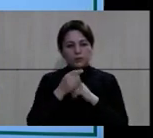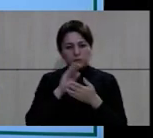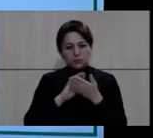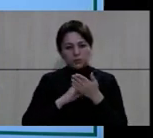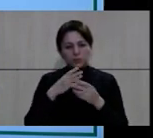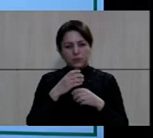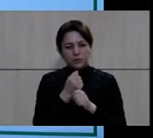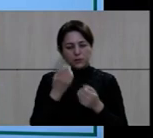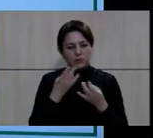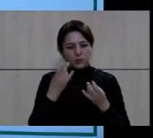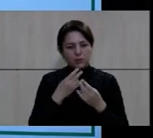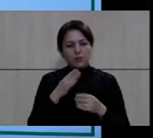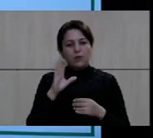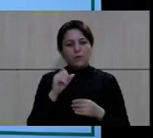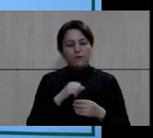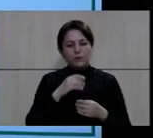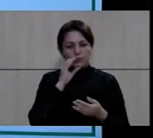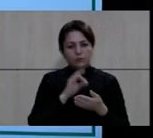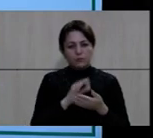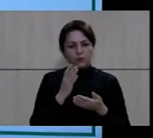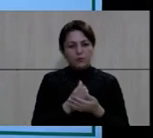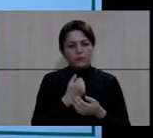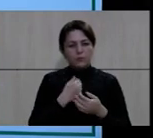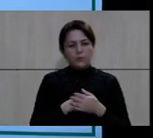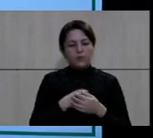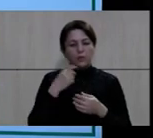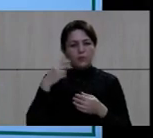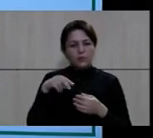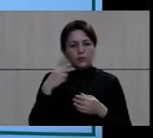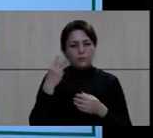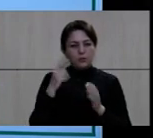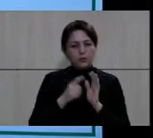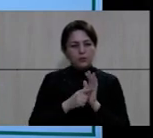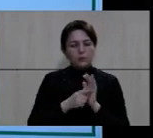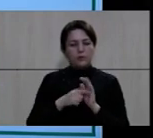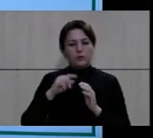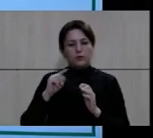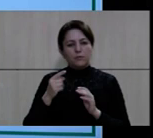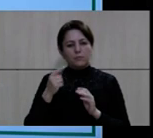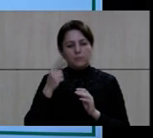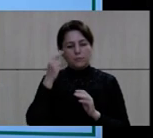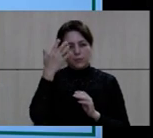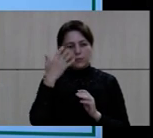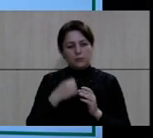qisqartirishlarni amalga oshiring va natijaga erishing. 27 dan 5.